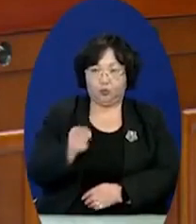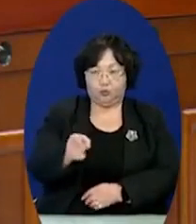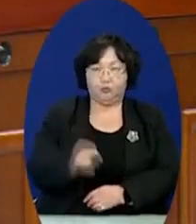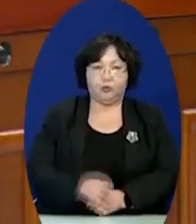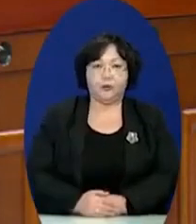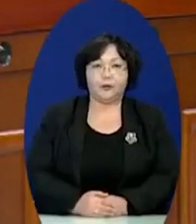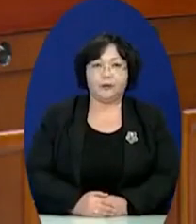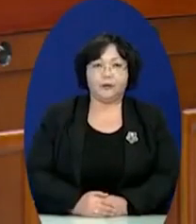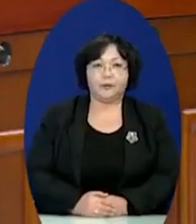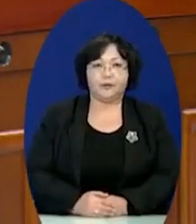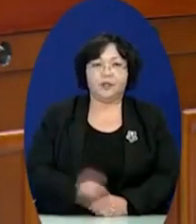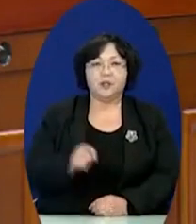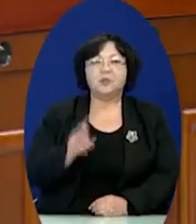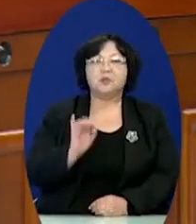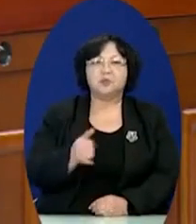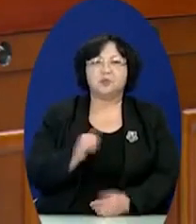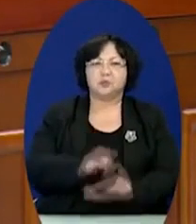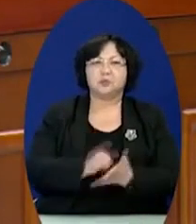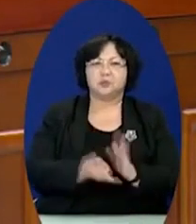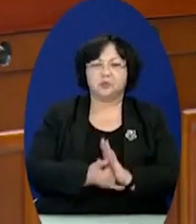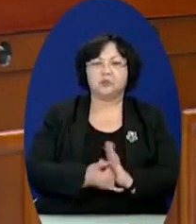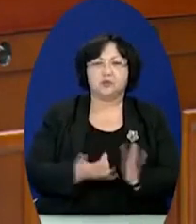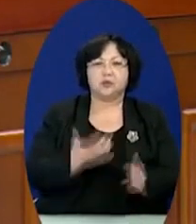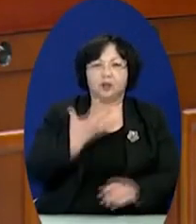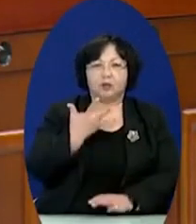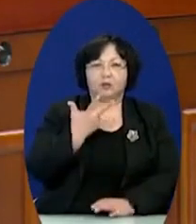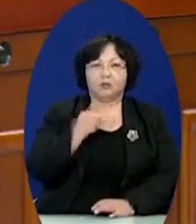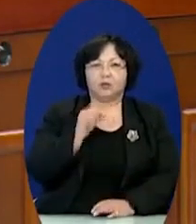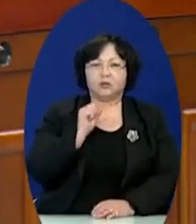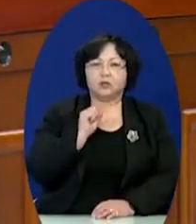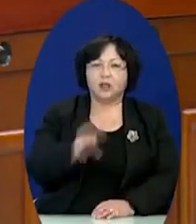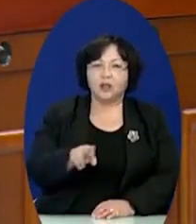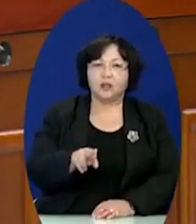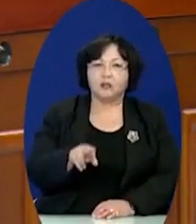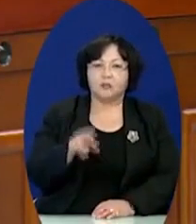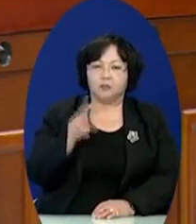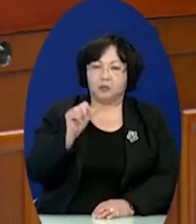За энэ юун утгатай 530 сая төгрөг